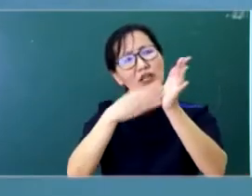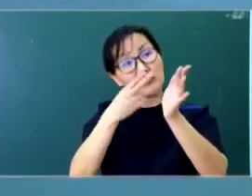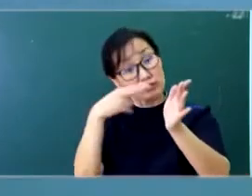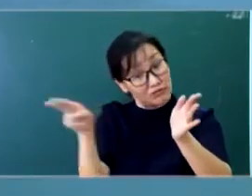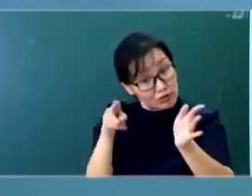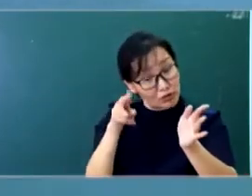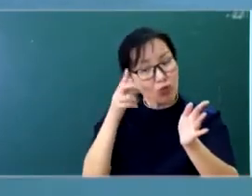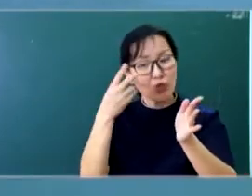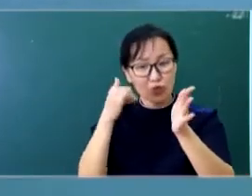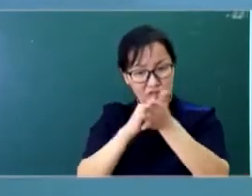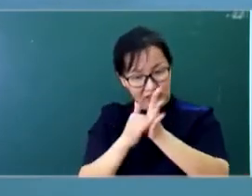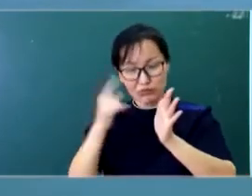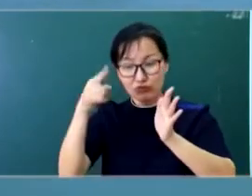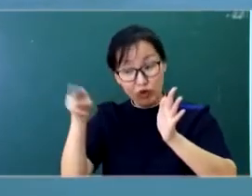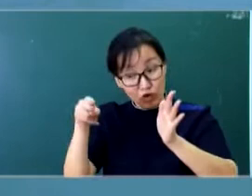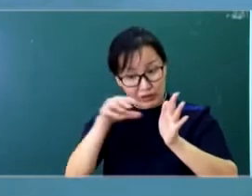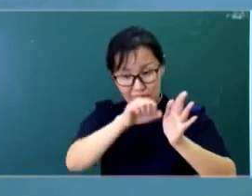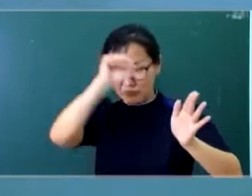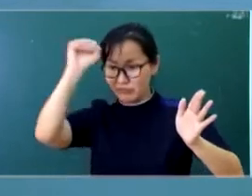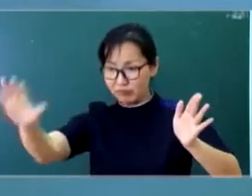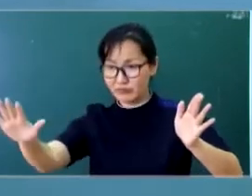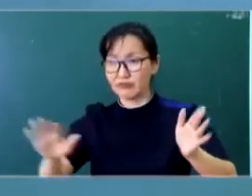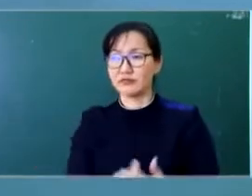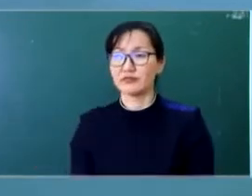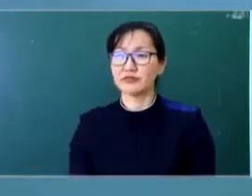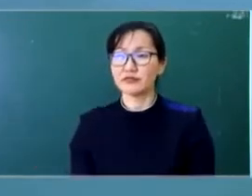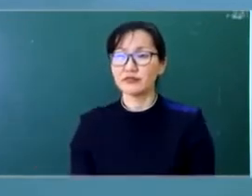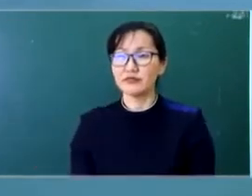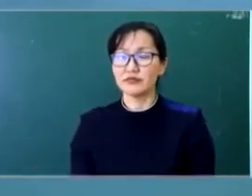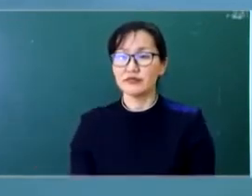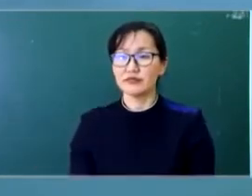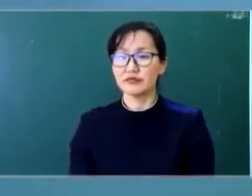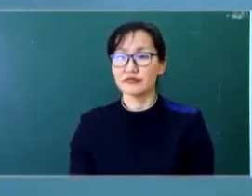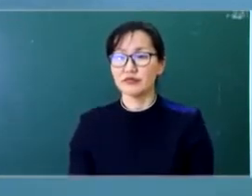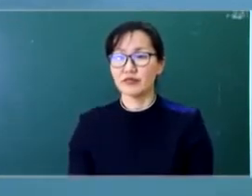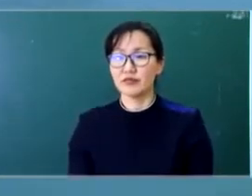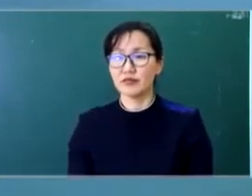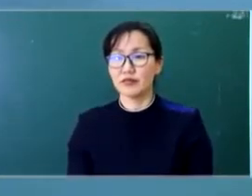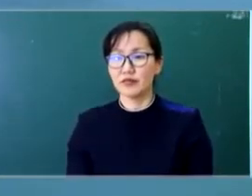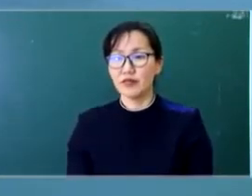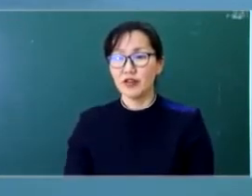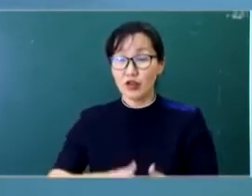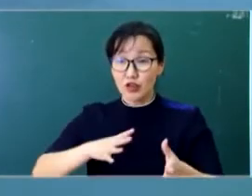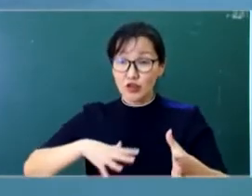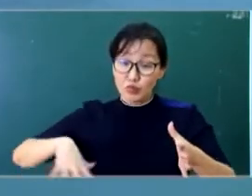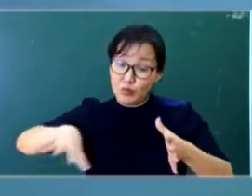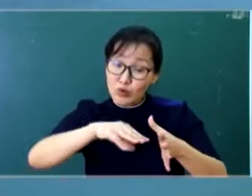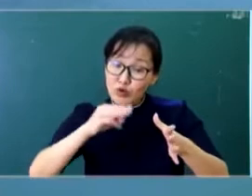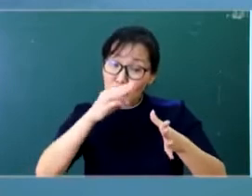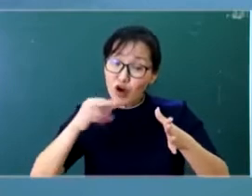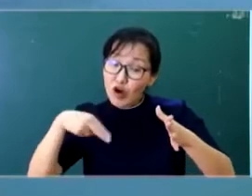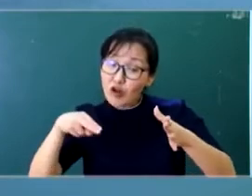бичиж таанар бол андахгүй мэдж байгаа. Тэгэхээр 1 метр 28